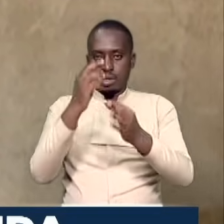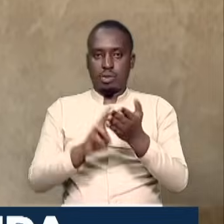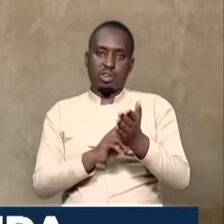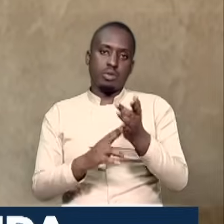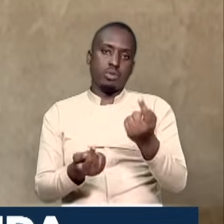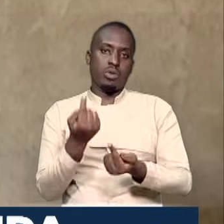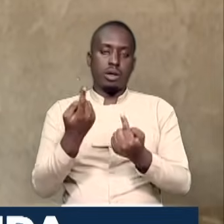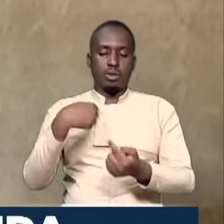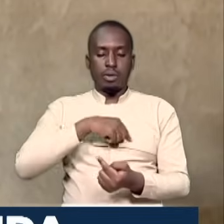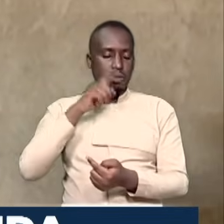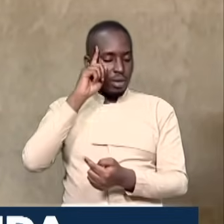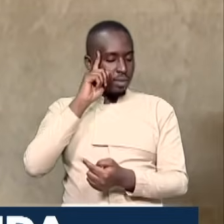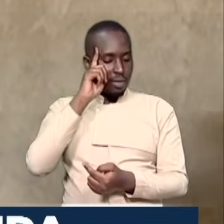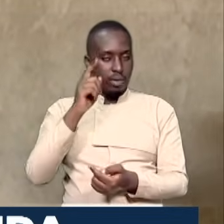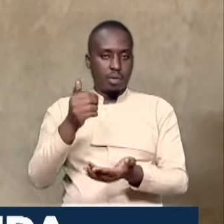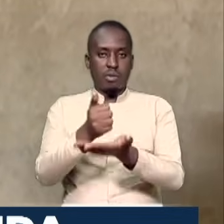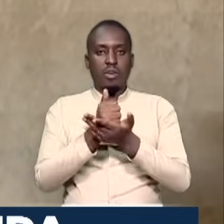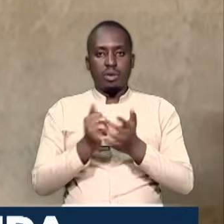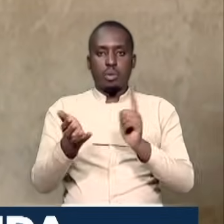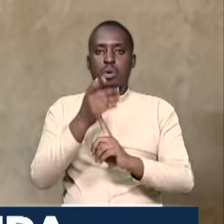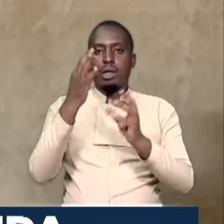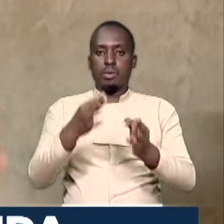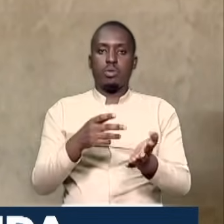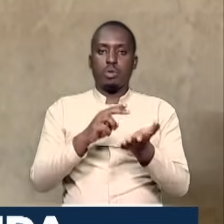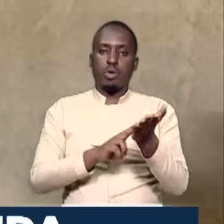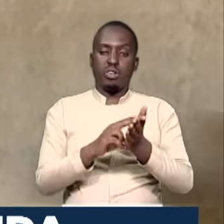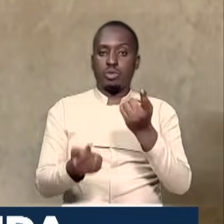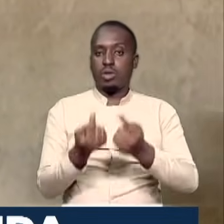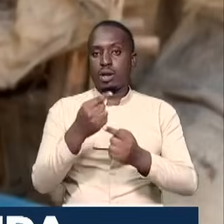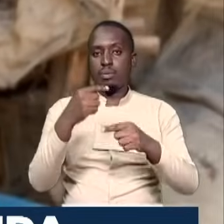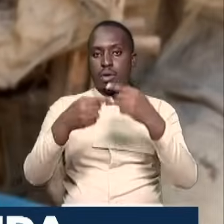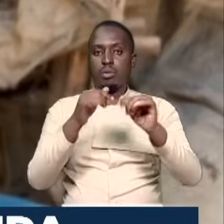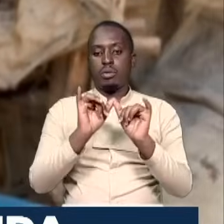tukibaza ko ubufasha bwo kuronka ibicanwa by'ukuri ngo babandanye bukagumaho.